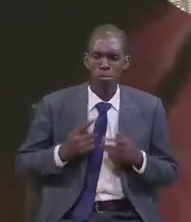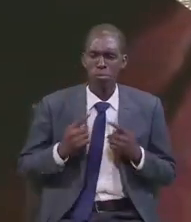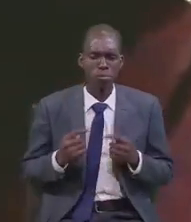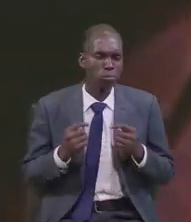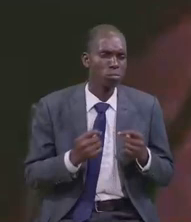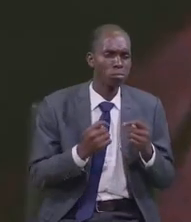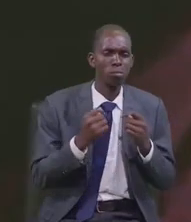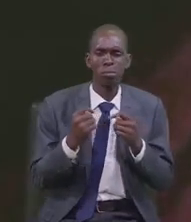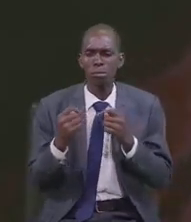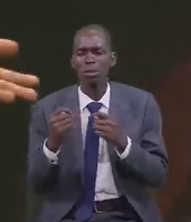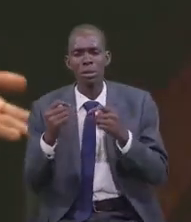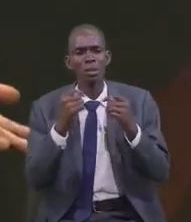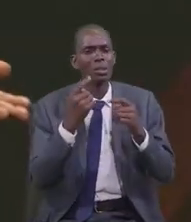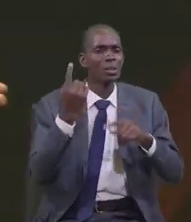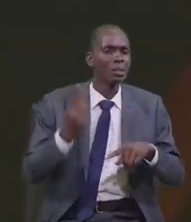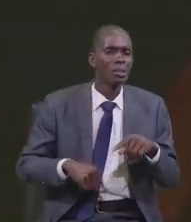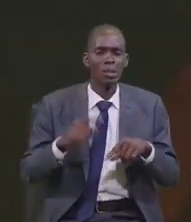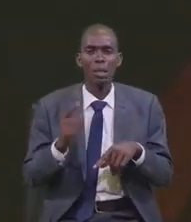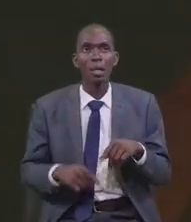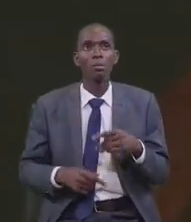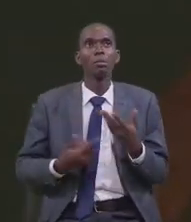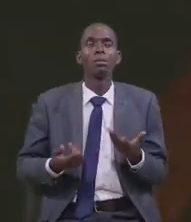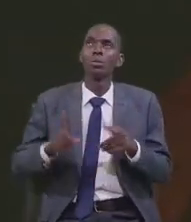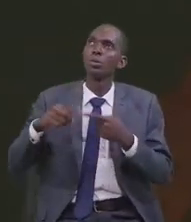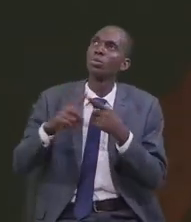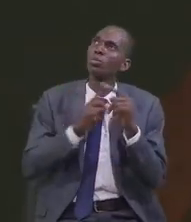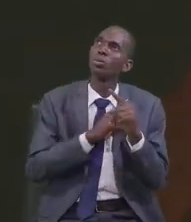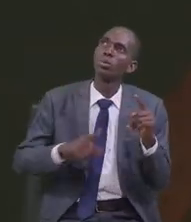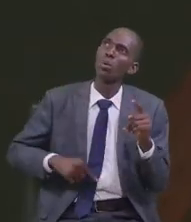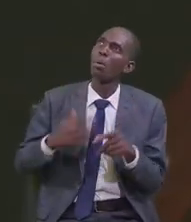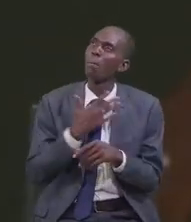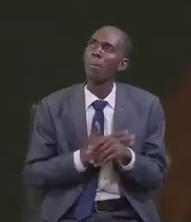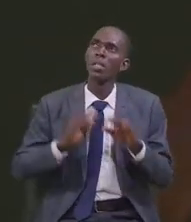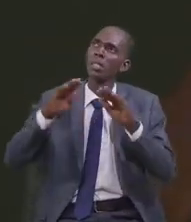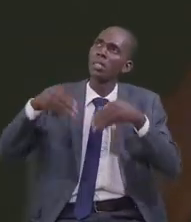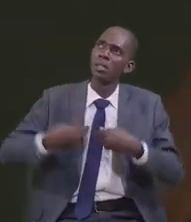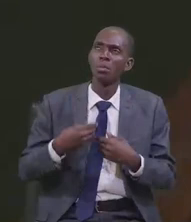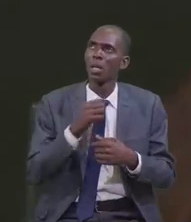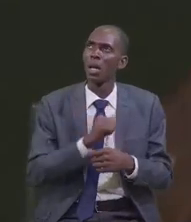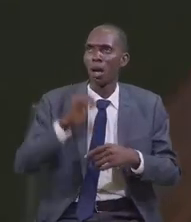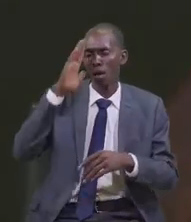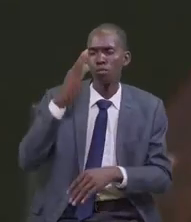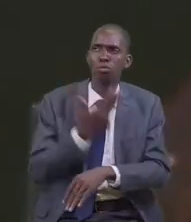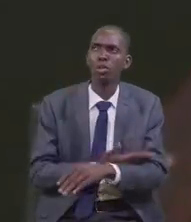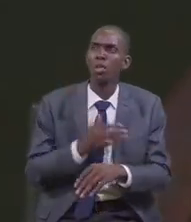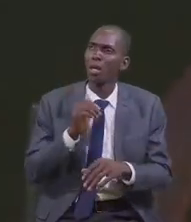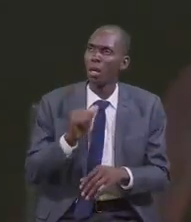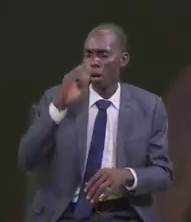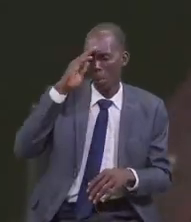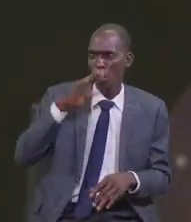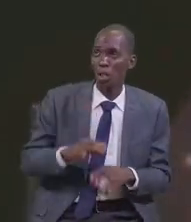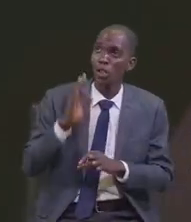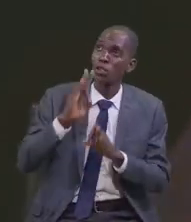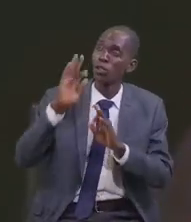comme Anne, elle est allée prier le Seigneur, « Seigneur, donne-moi un fils, donne-moi un garçon. Si tu me donnes un